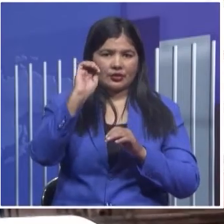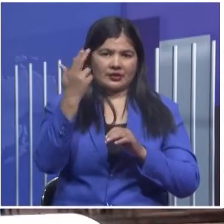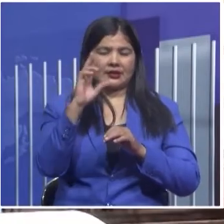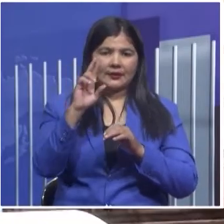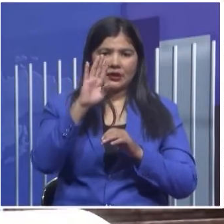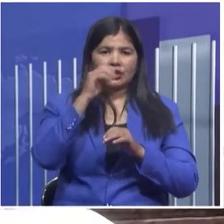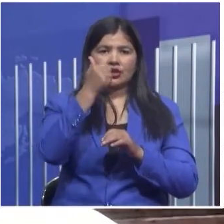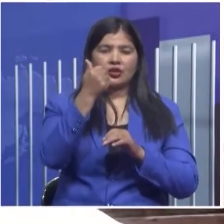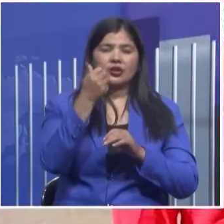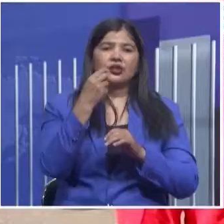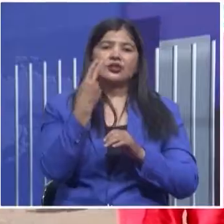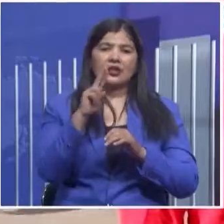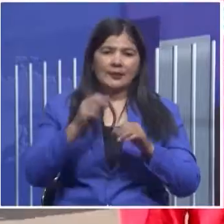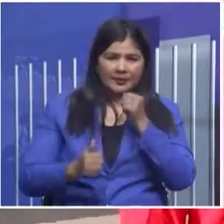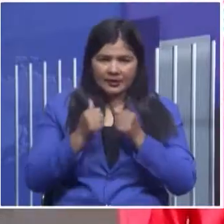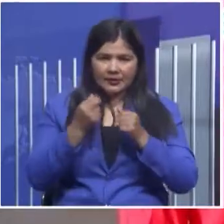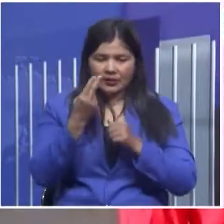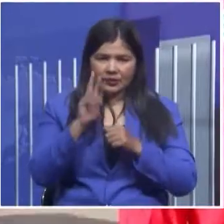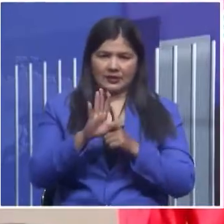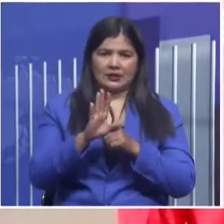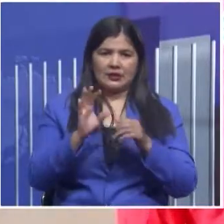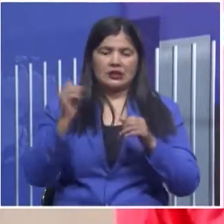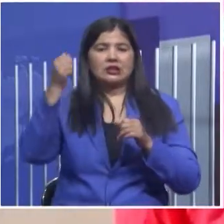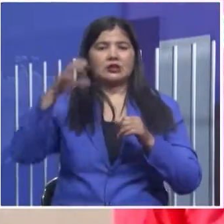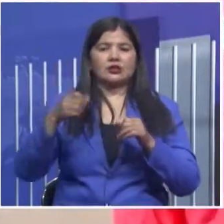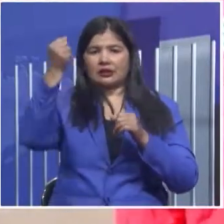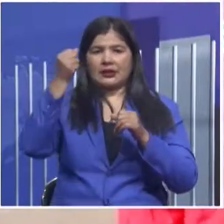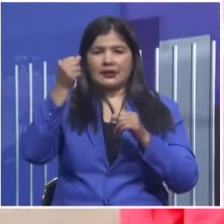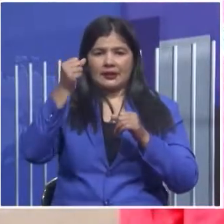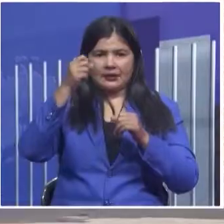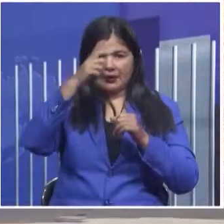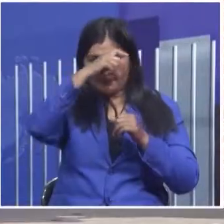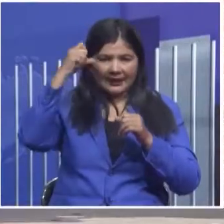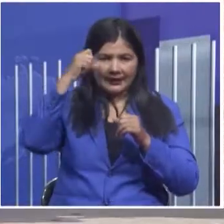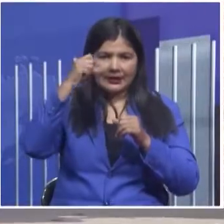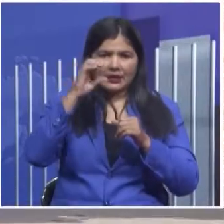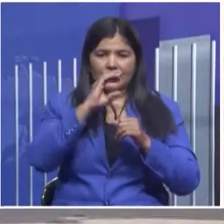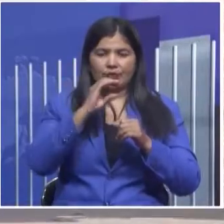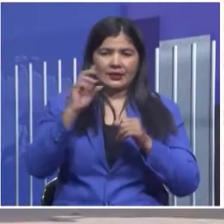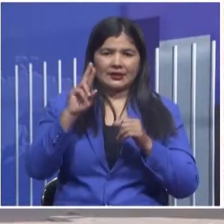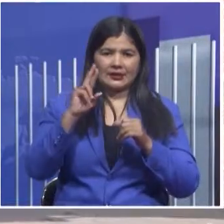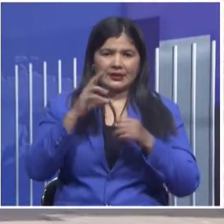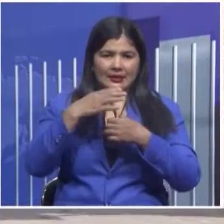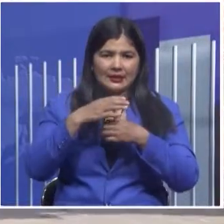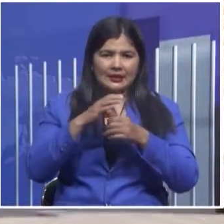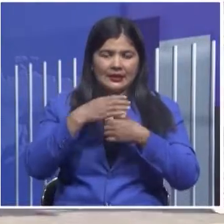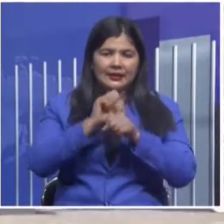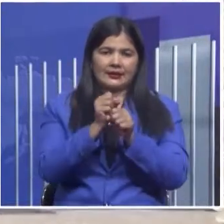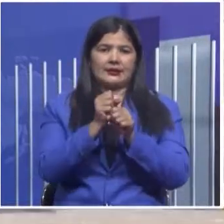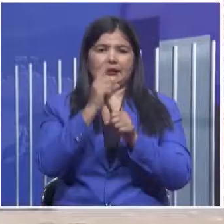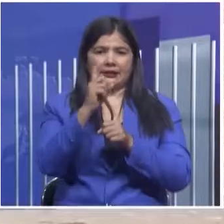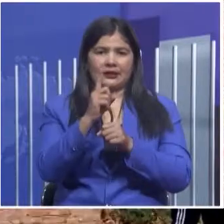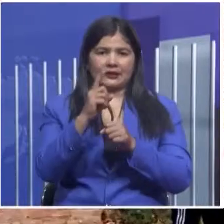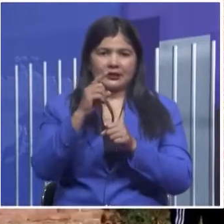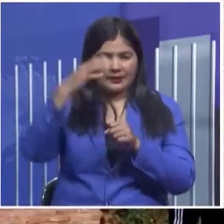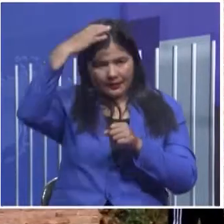हुँदैछ। निर्वाचनमा सत्ता गठबन्धनको नेपाली कङ्ग्रेसबाट बाँकेका युवराज शर्मा, नेकपा एकीकृत समाजवादीबाट पाल्पाका